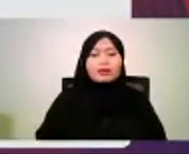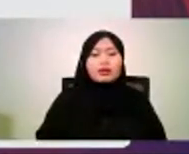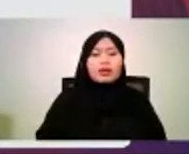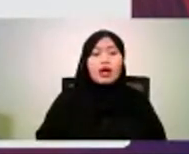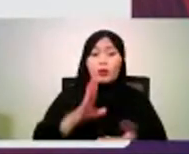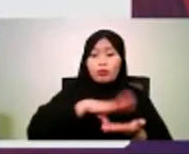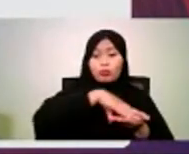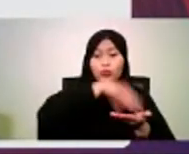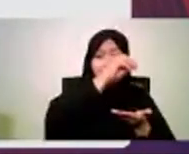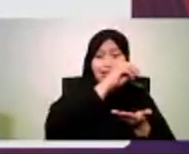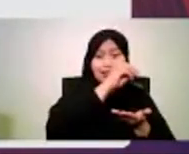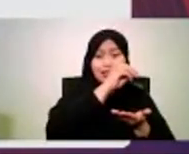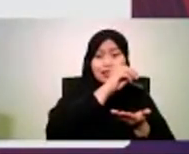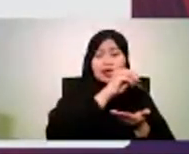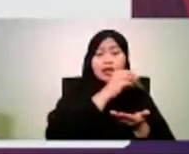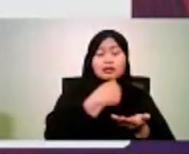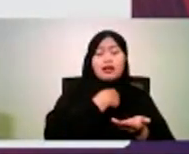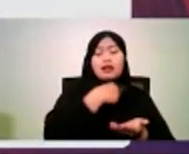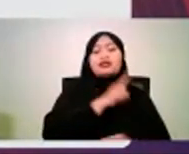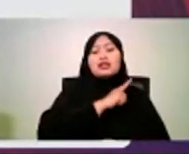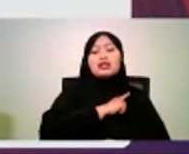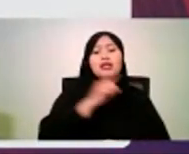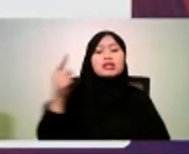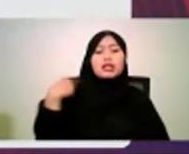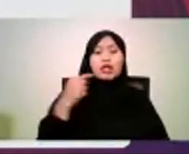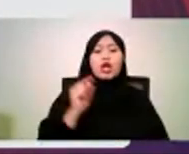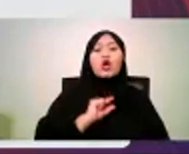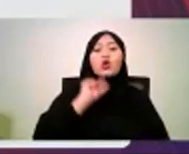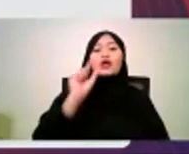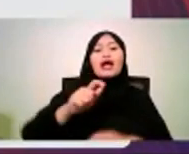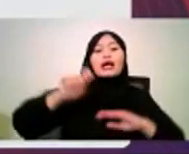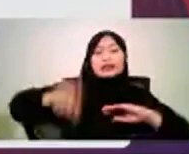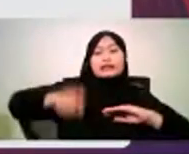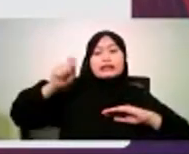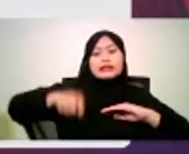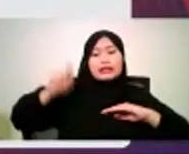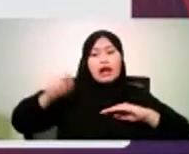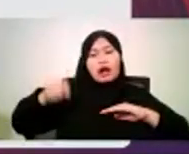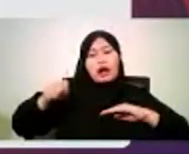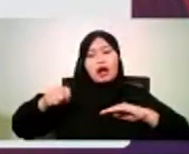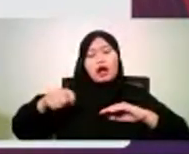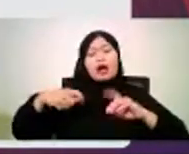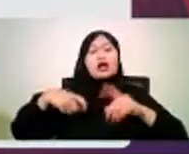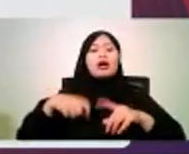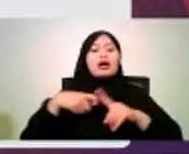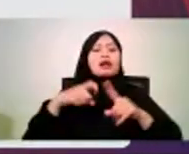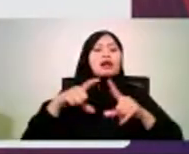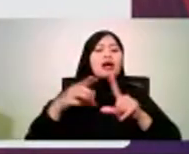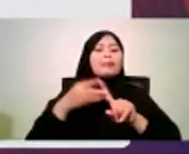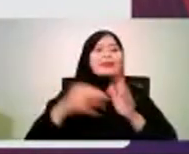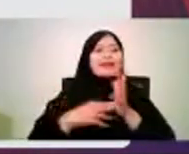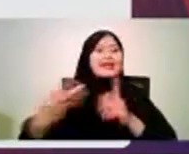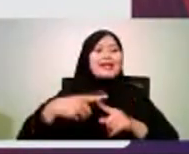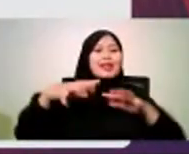pusat Saya sendiri juga sering diundang dalam sidang kabinet yang berkaitan dengan urusan ekonomi